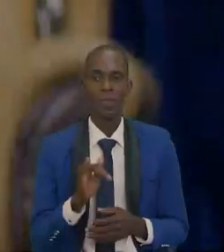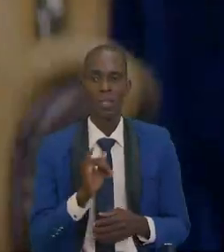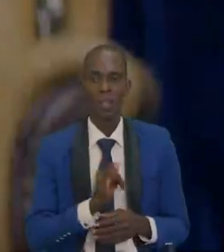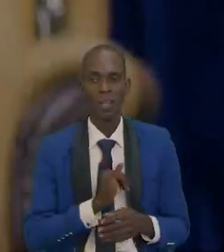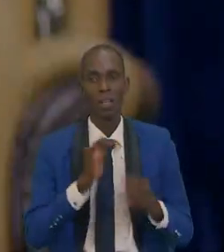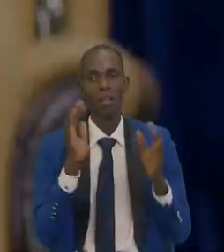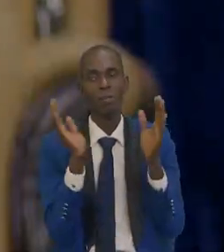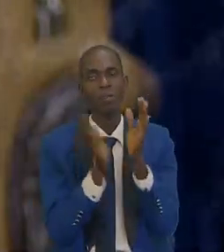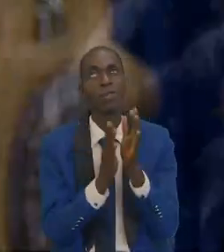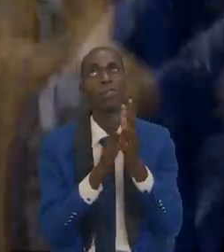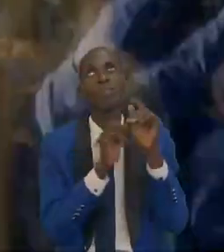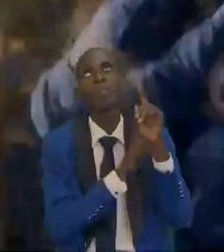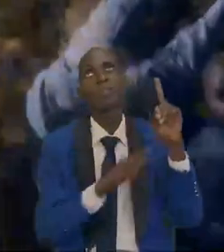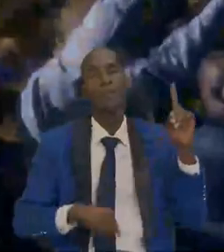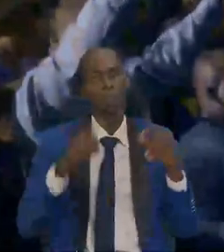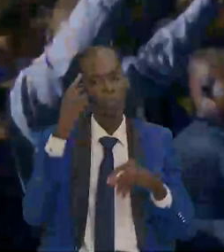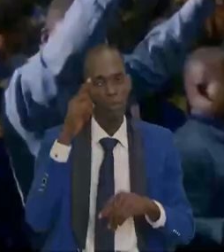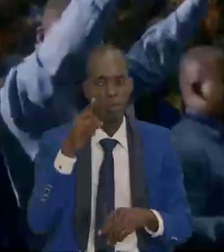Je loue Dieu pour toi.